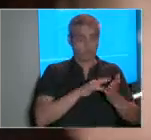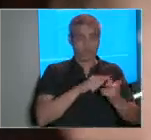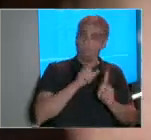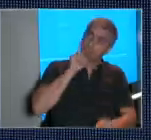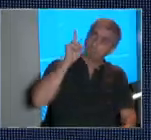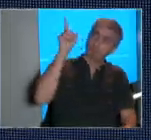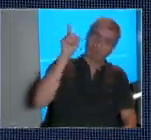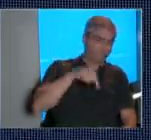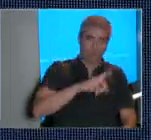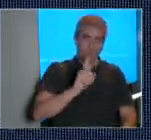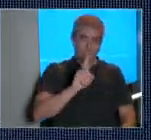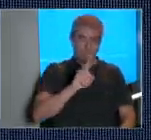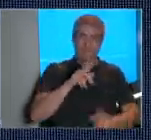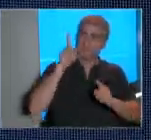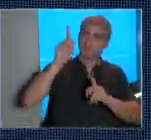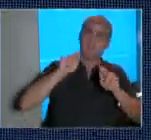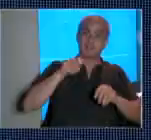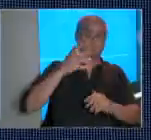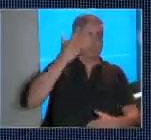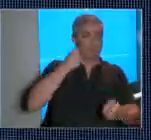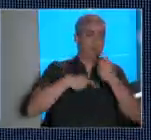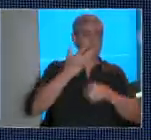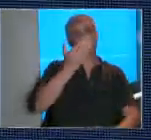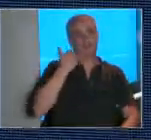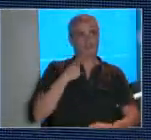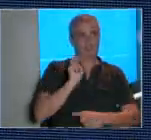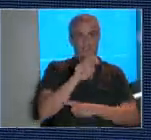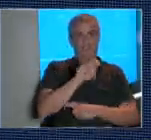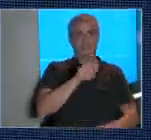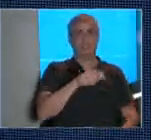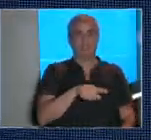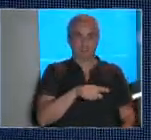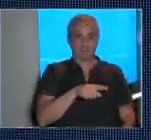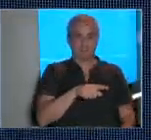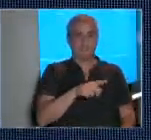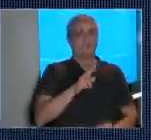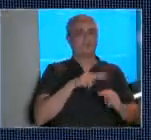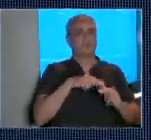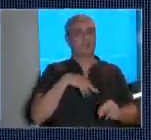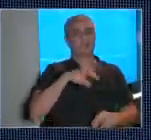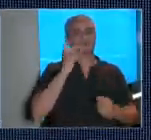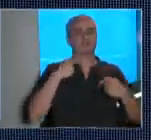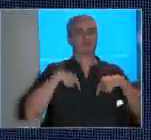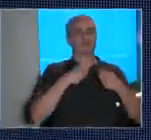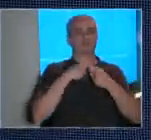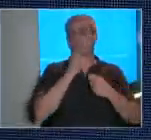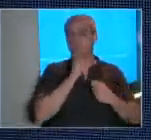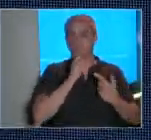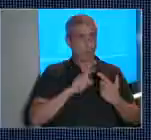שם, לא פה, נצביע לכנסת, זה היה הרבה שנים לפני שנכנסתי לכנסת, אחר כך נבחרתי ליאור התנועה